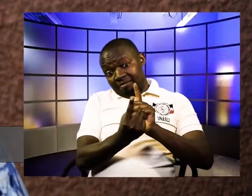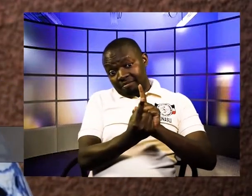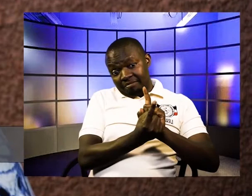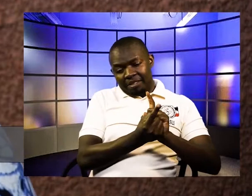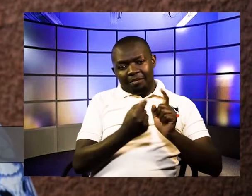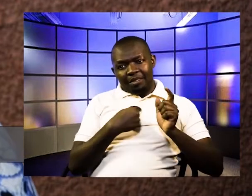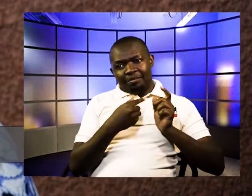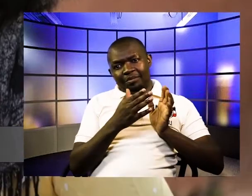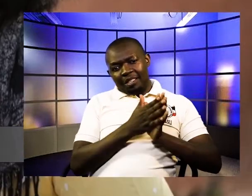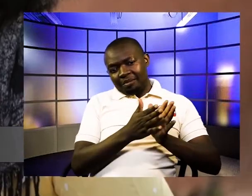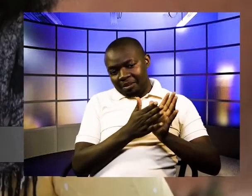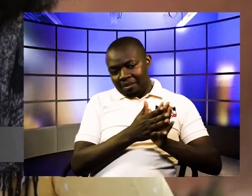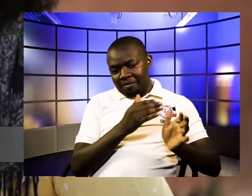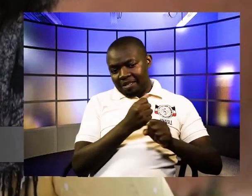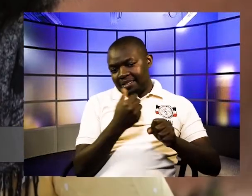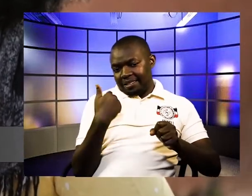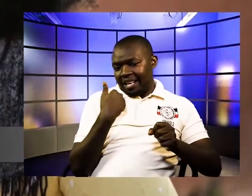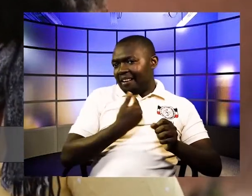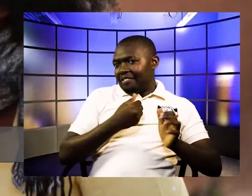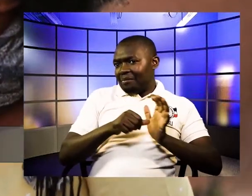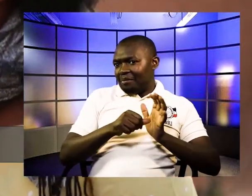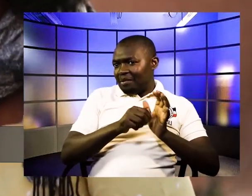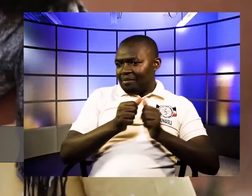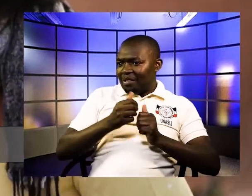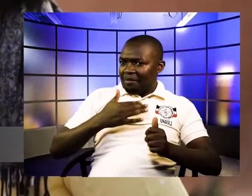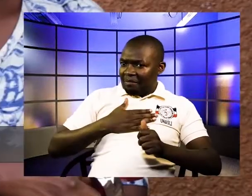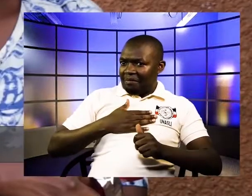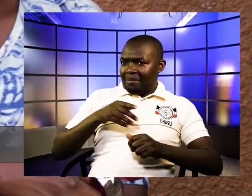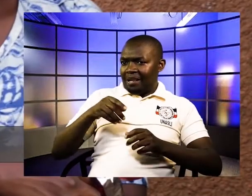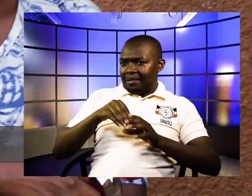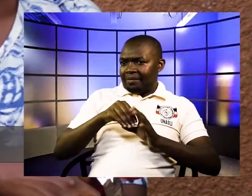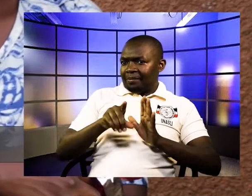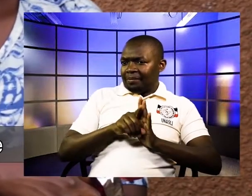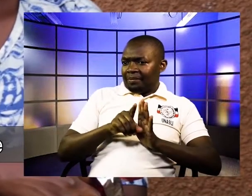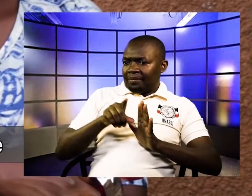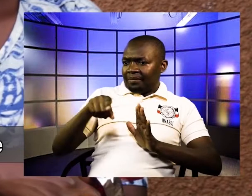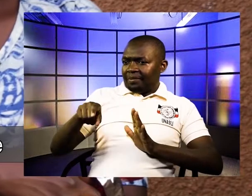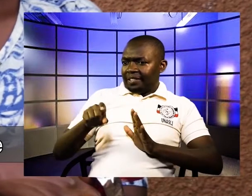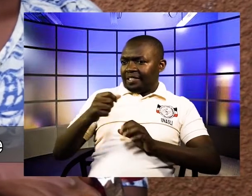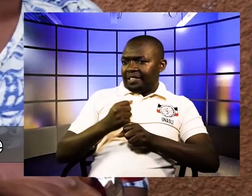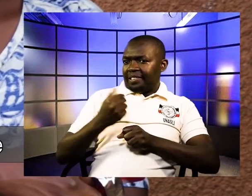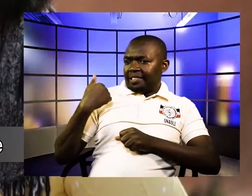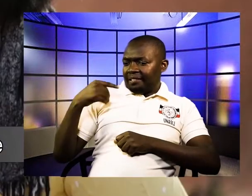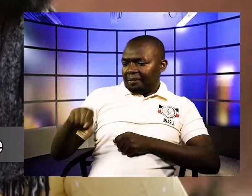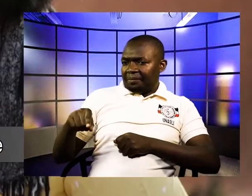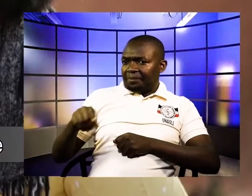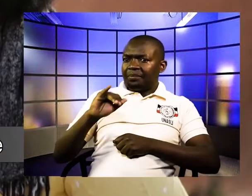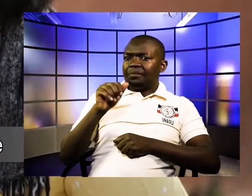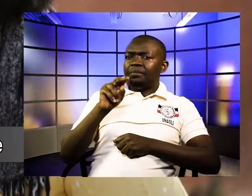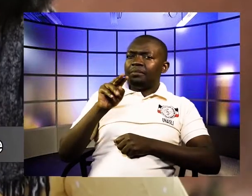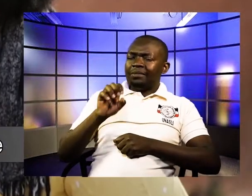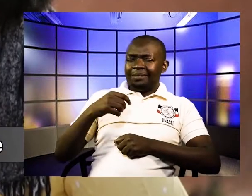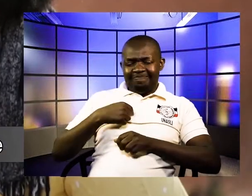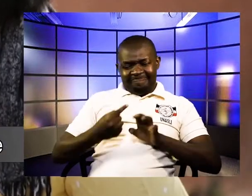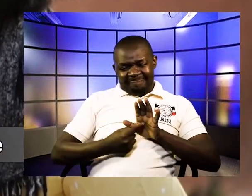wange tinyira mu buzibu ne mulamu wange jeni. Afukidde akayinja mu ngatto. Buli lwabeera wali